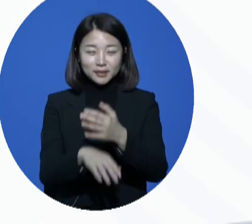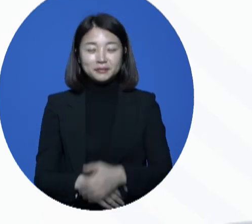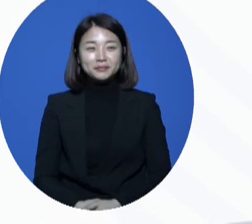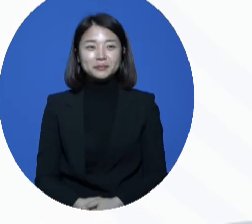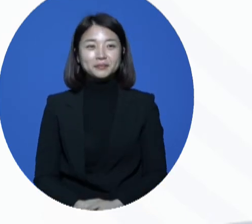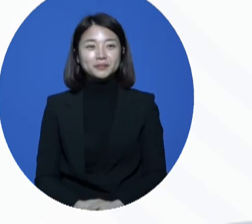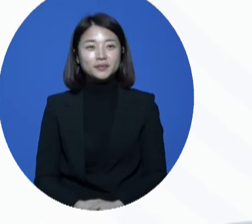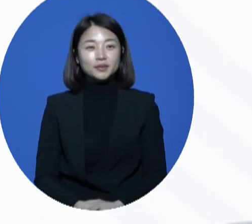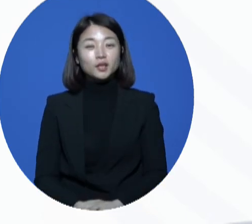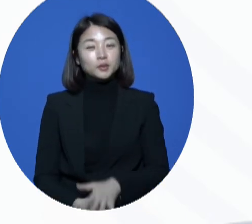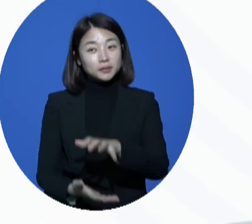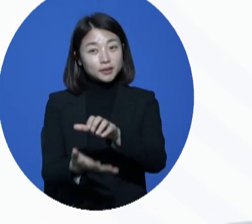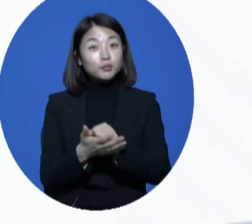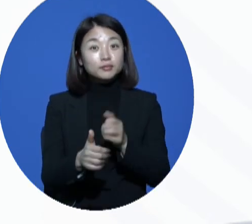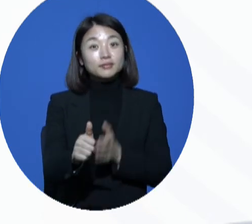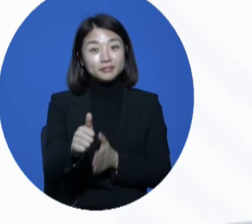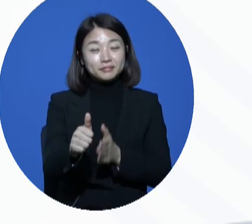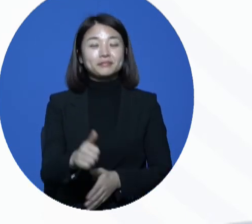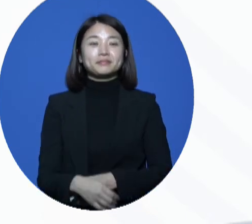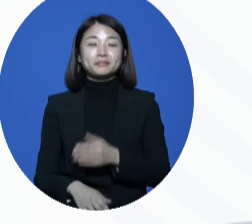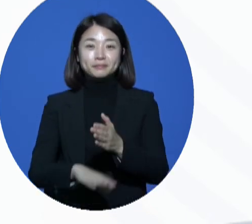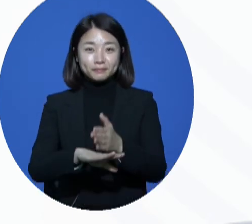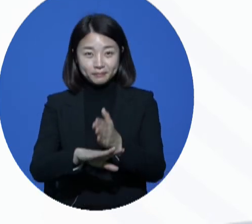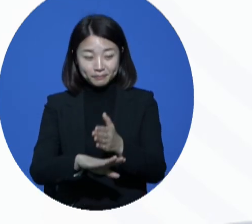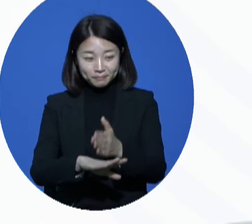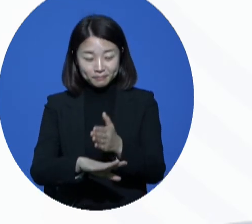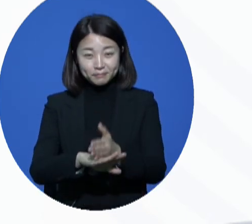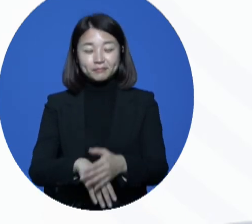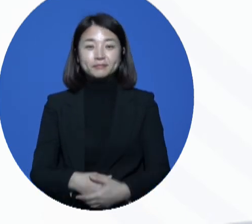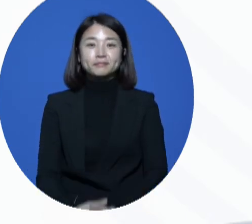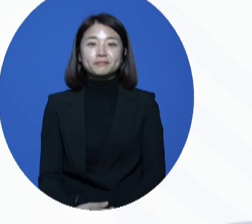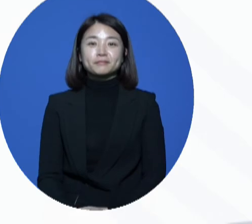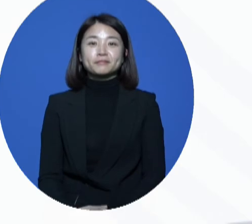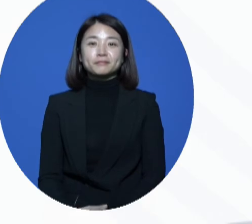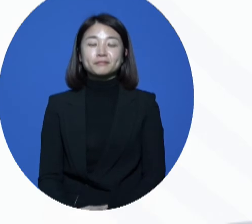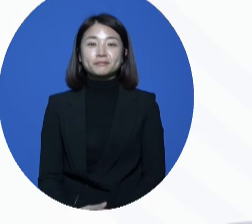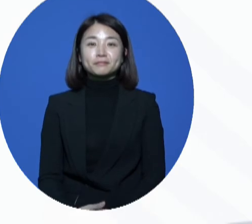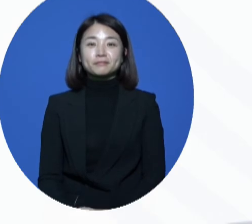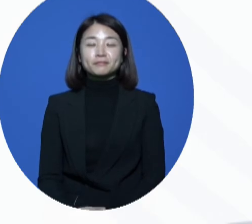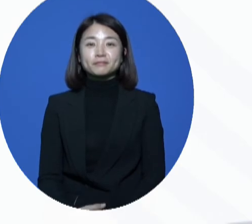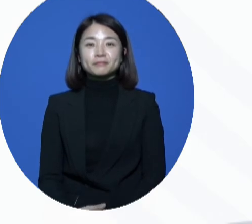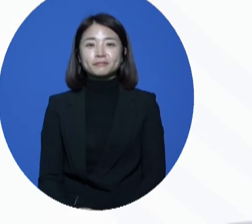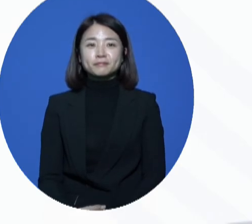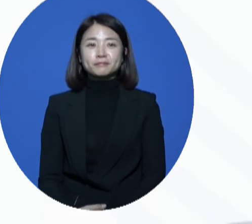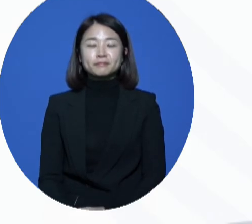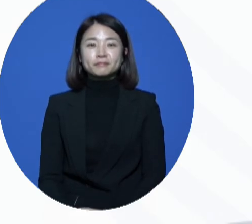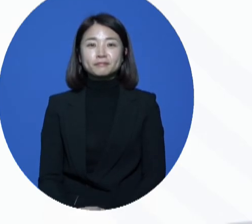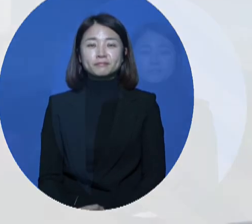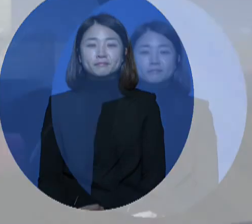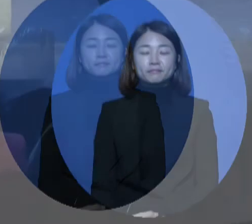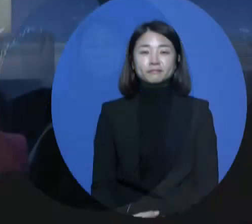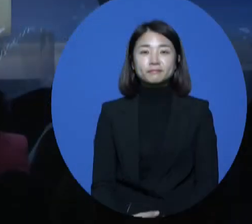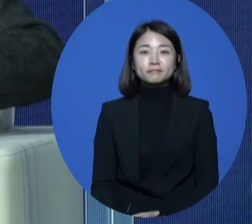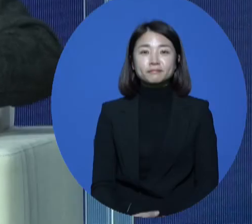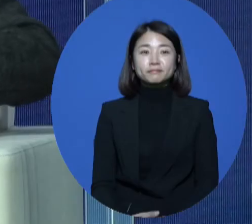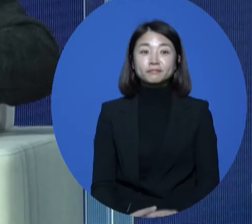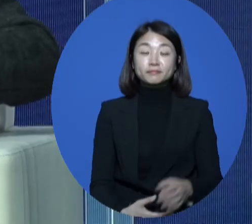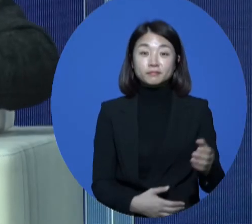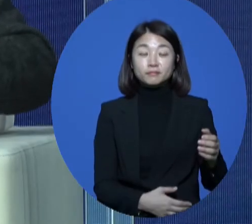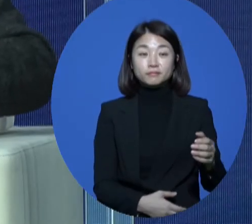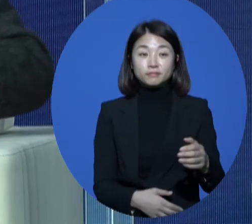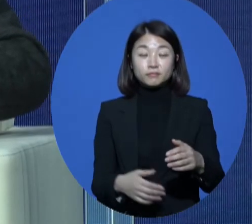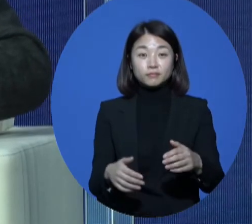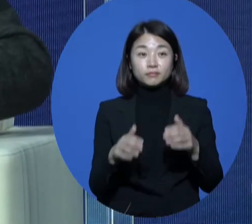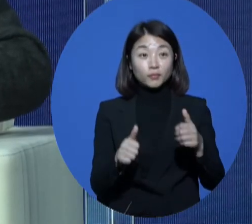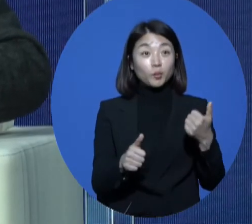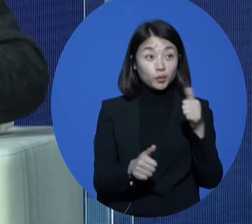죄송하지만 조금이라도 참고가 되었으면 좋겠습니다. 감사합니다. 네, 감사합니다. 예, 이주연 변호사님께서는 탈시설